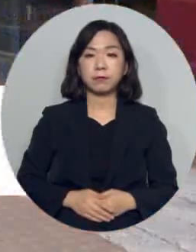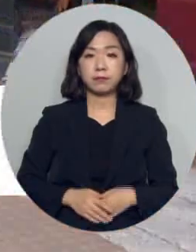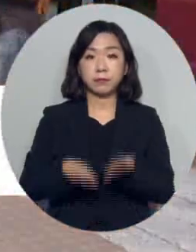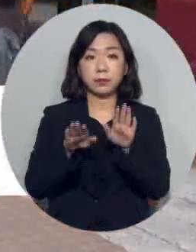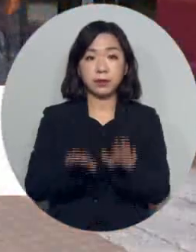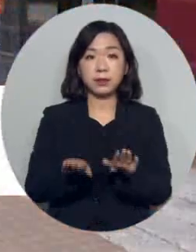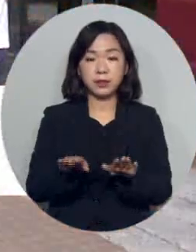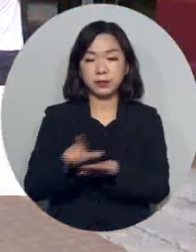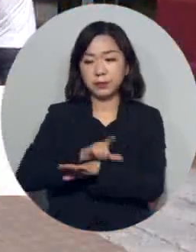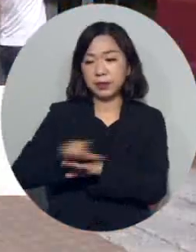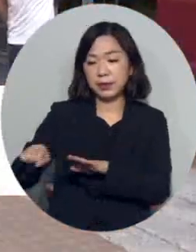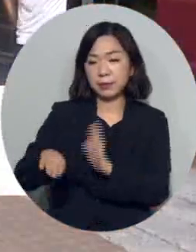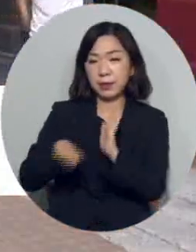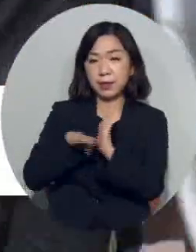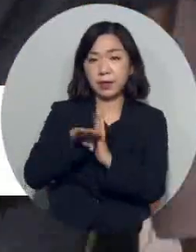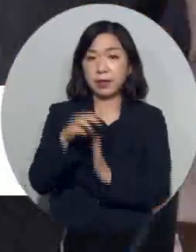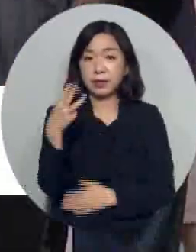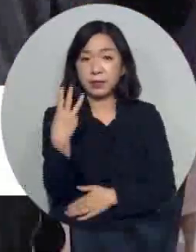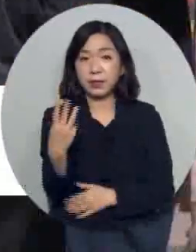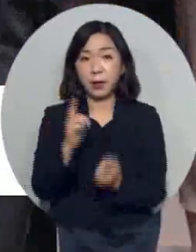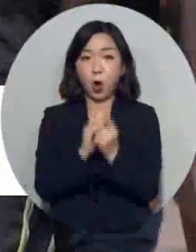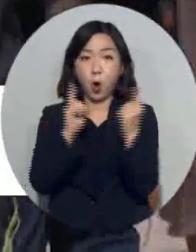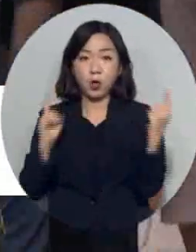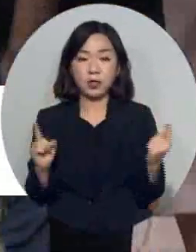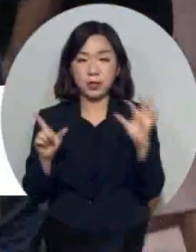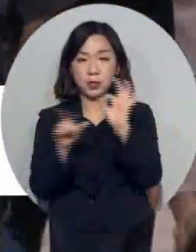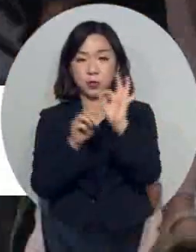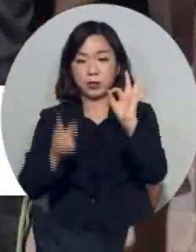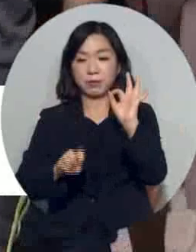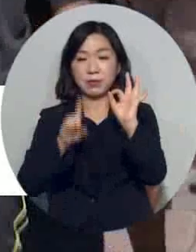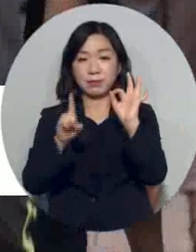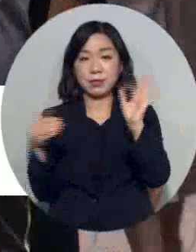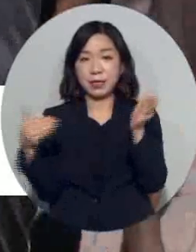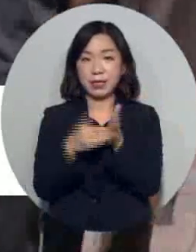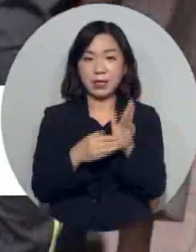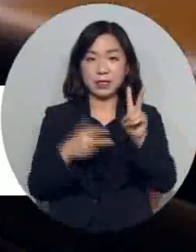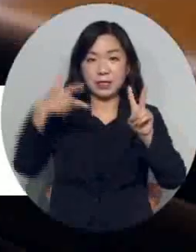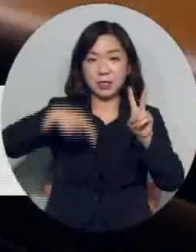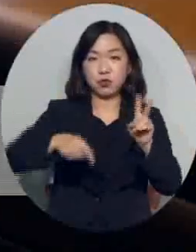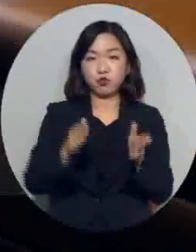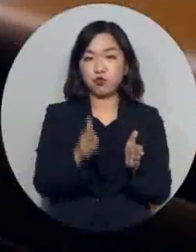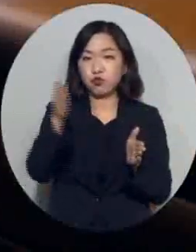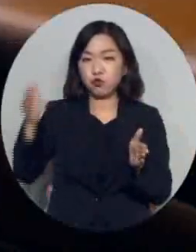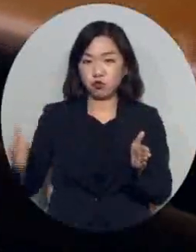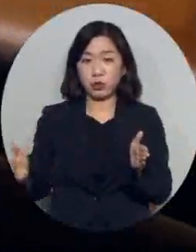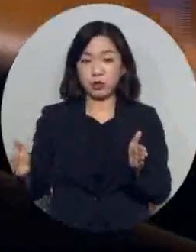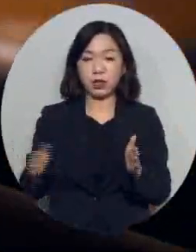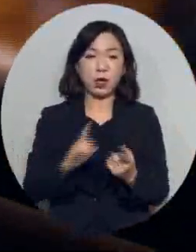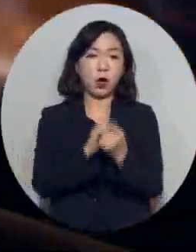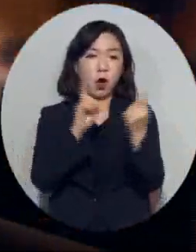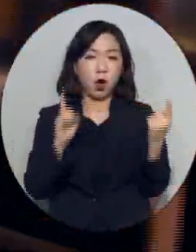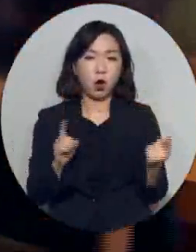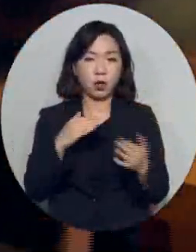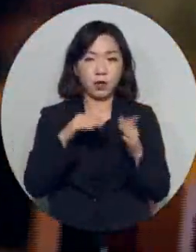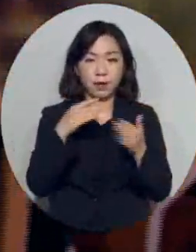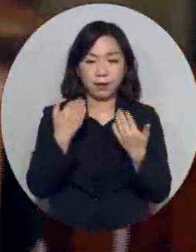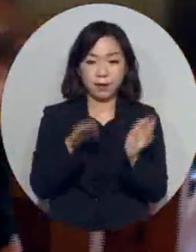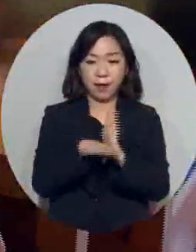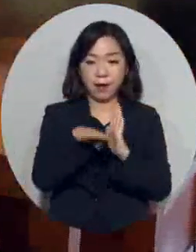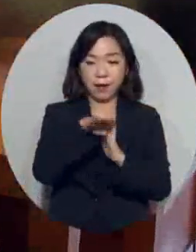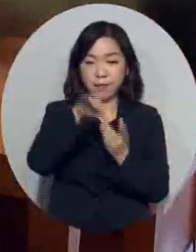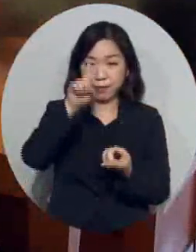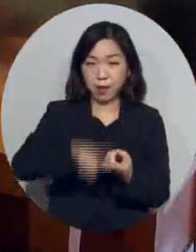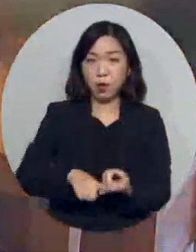현재 비수도권 3단계 거리두기 가 오는 10월 31일까지 2주 더 연장되었습니다 거리두기 는 그대로 유지되지만 오는